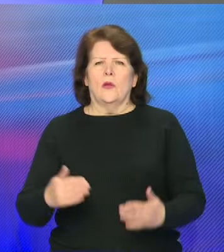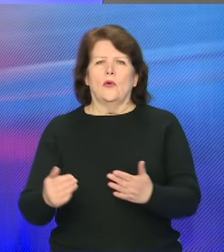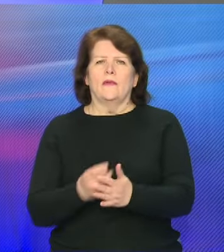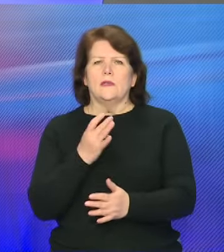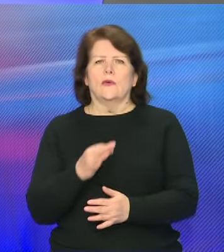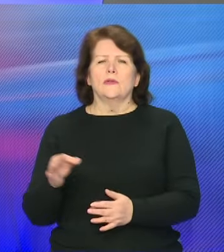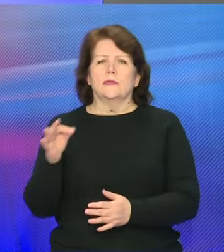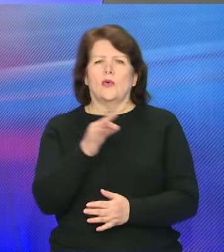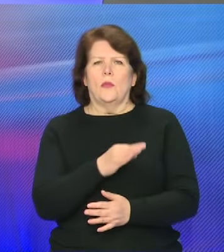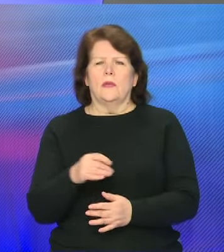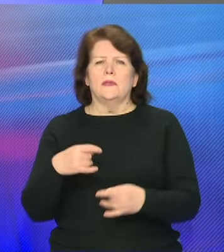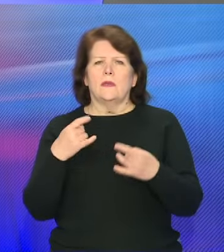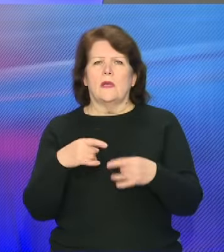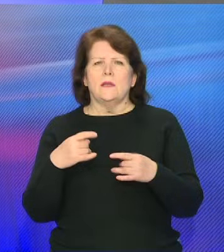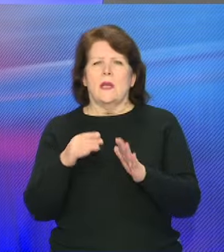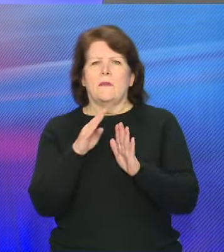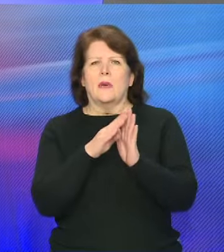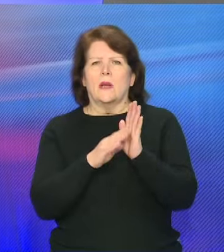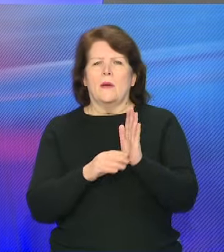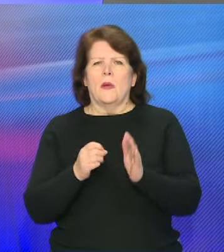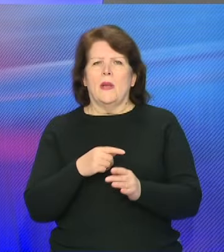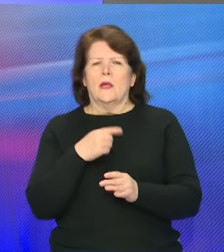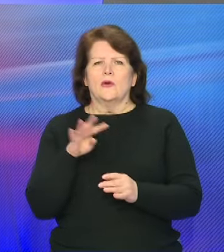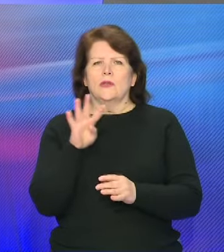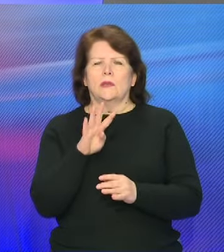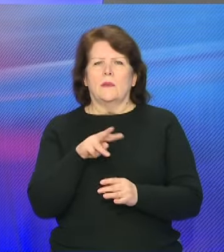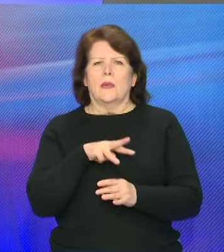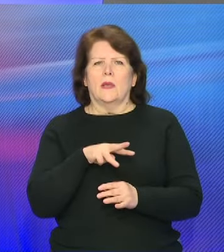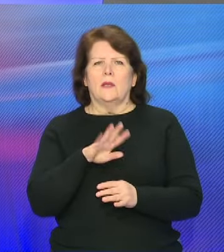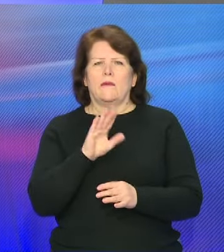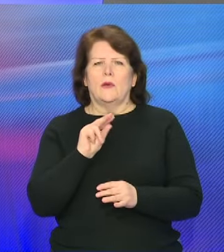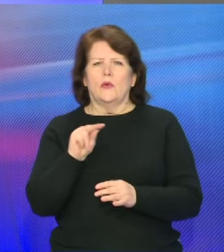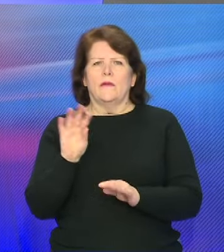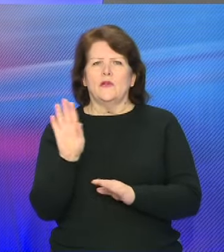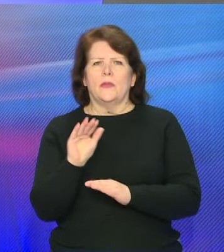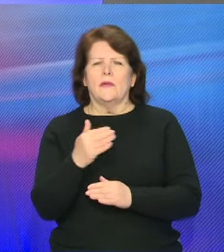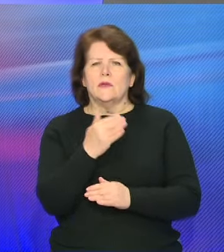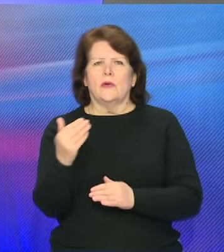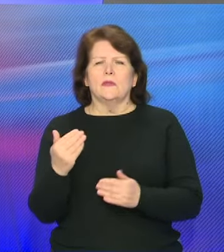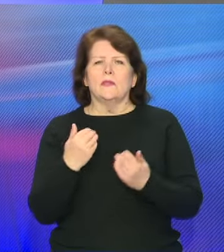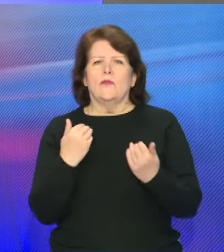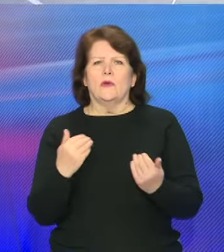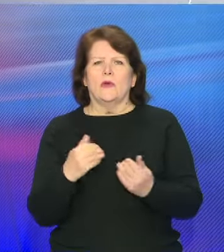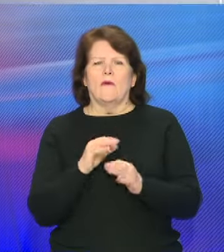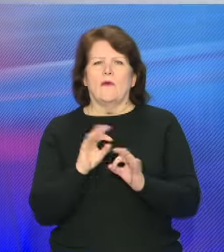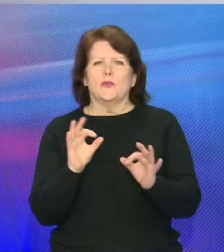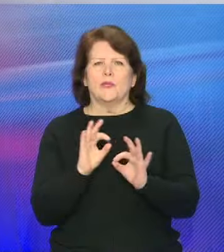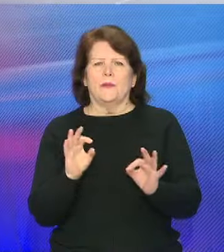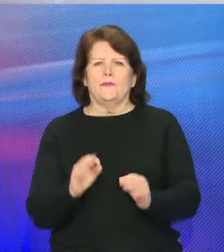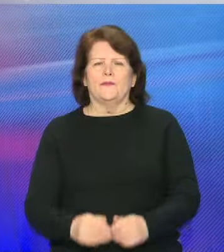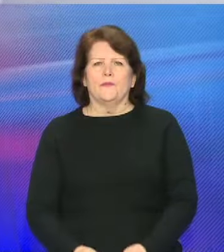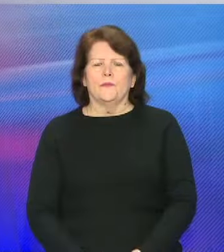Новини Вінниградської області на телеканалі Білорусь 4 у студії Маргарита Валюкевич. Вітаю вас сьогодні у випуску.